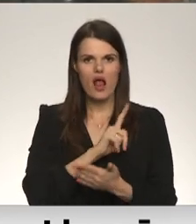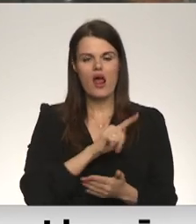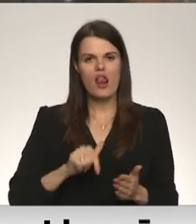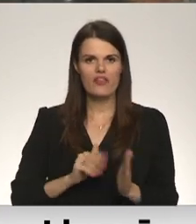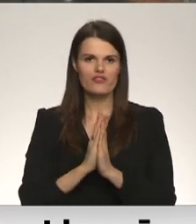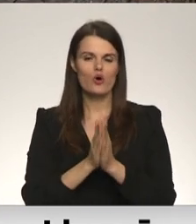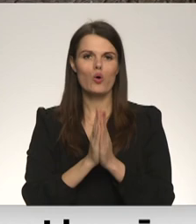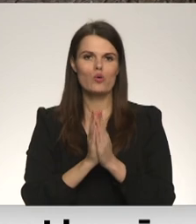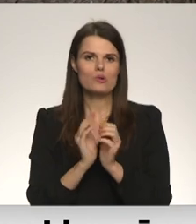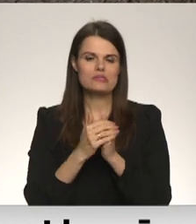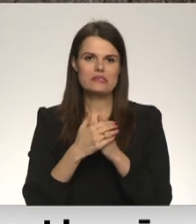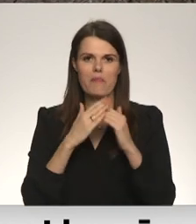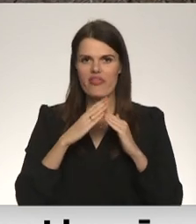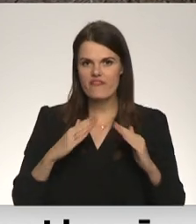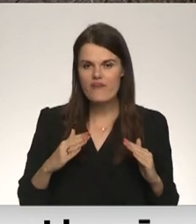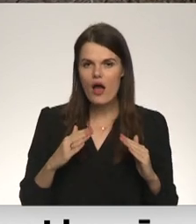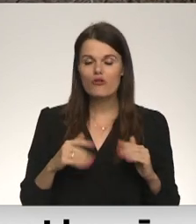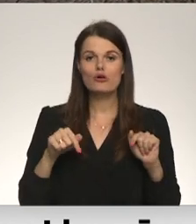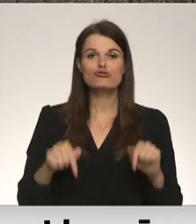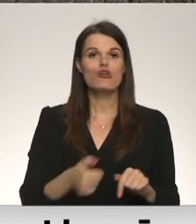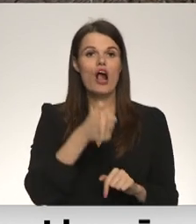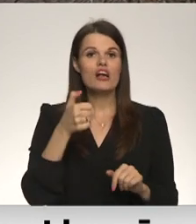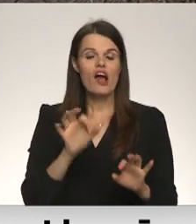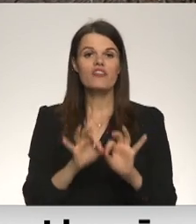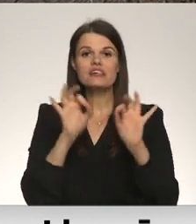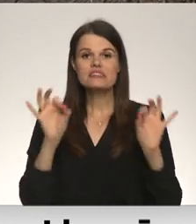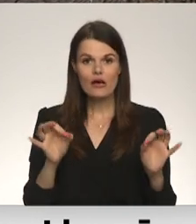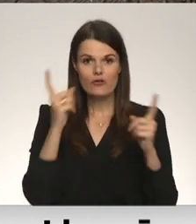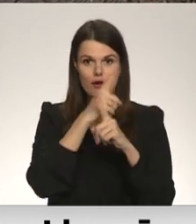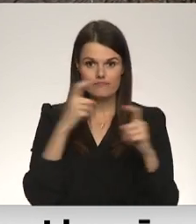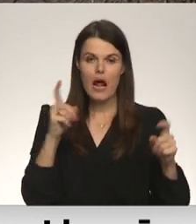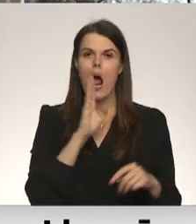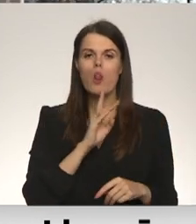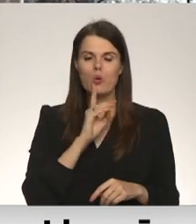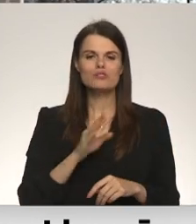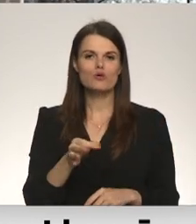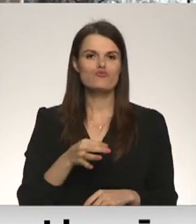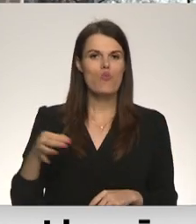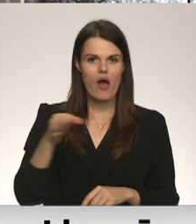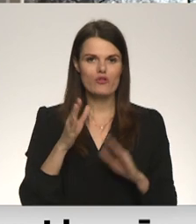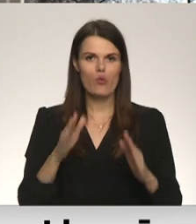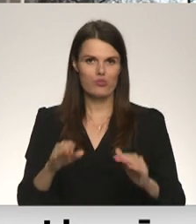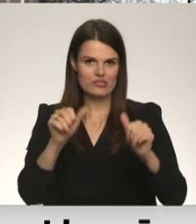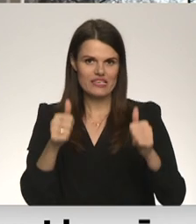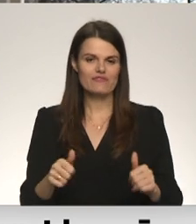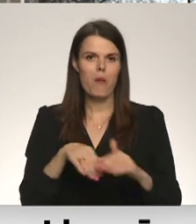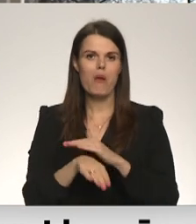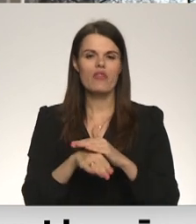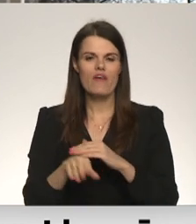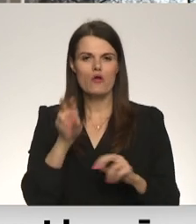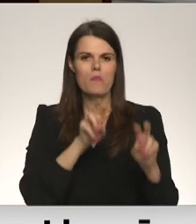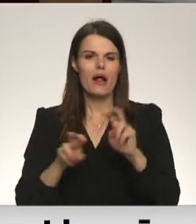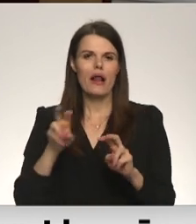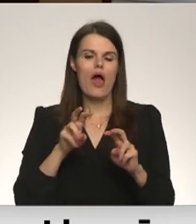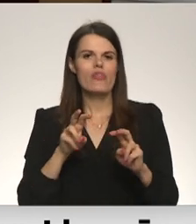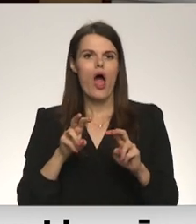patvērumu. Šī gada sākumā tika paziņots, ka Liepnā Alūksnes novadām vedos patvērumu meklētāju centra